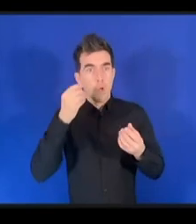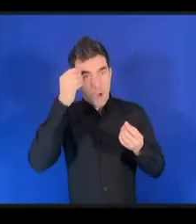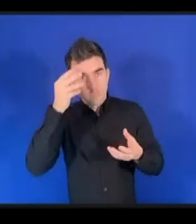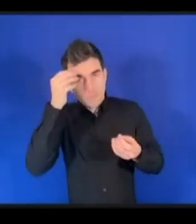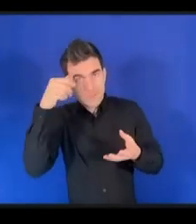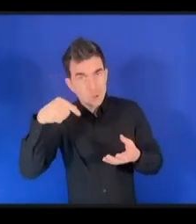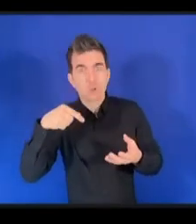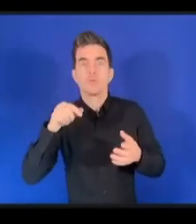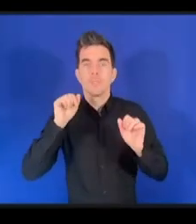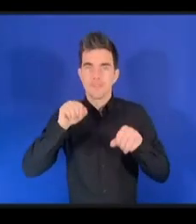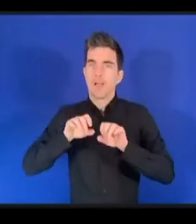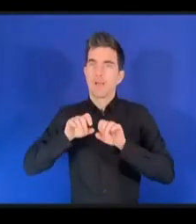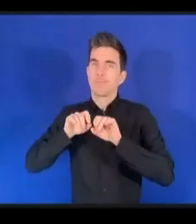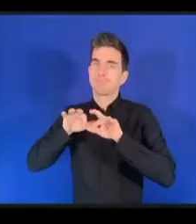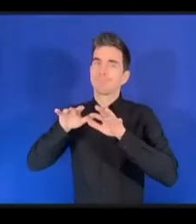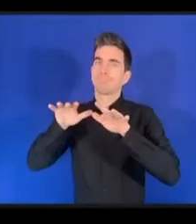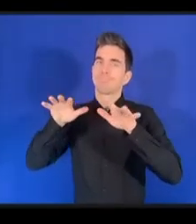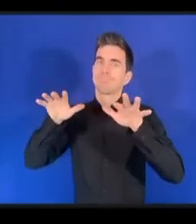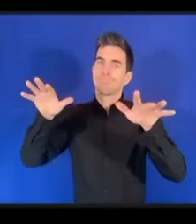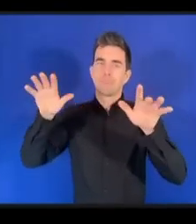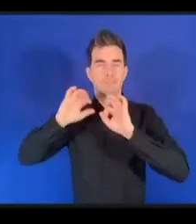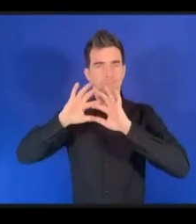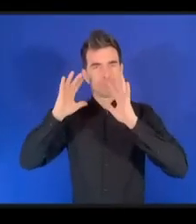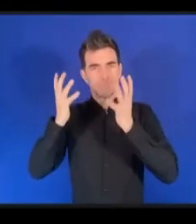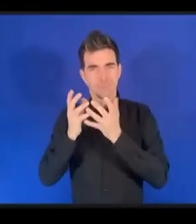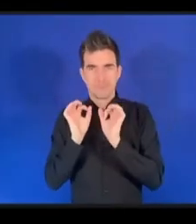心から敬意を表し感謝申し上げます。